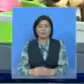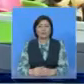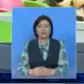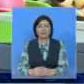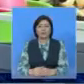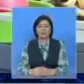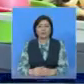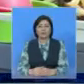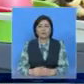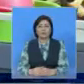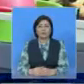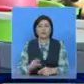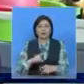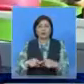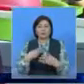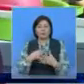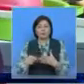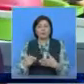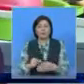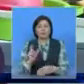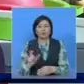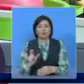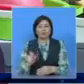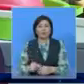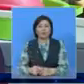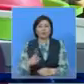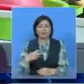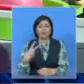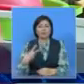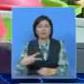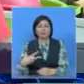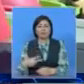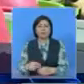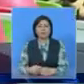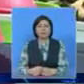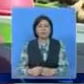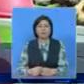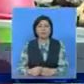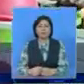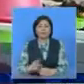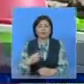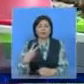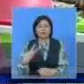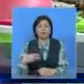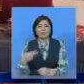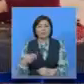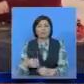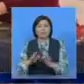почти заканчиваю. 220 килограмм уже все забрали, можно сказать. Очень хорошая